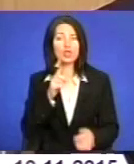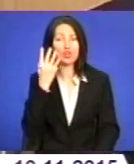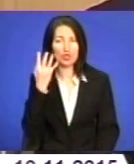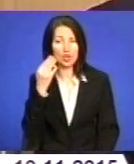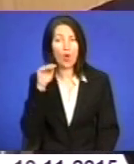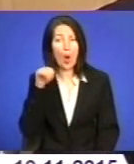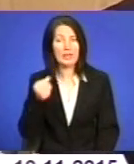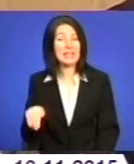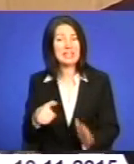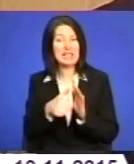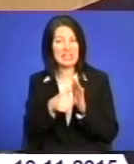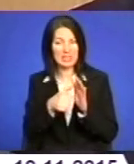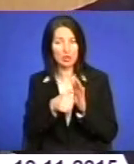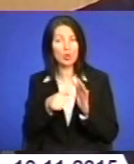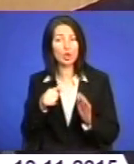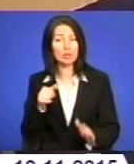4600. З